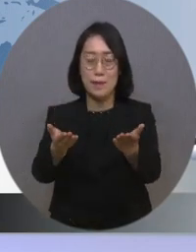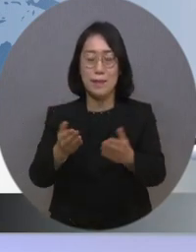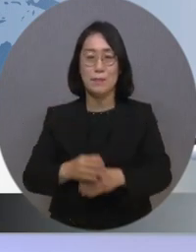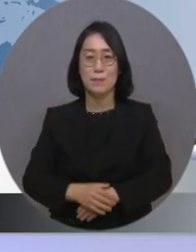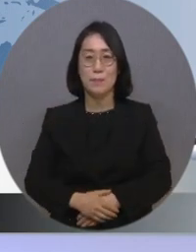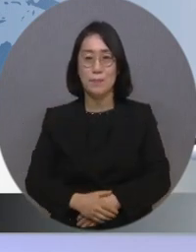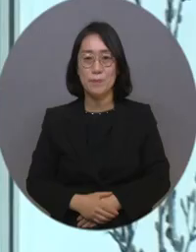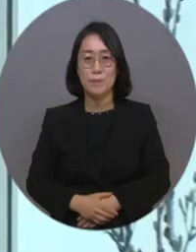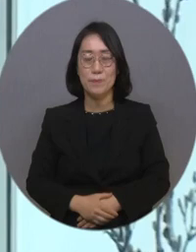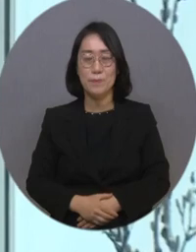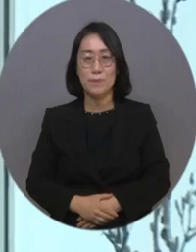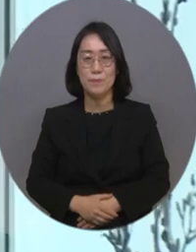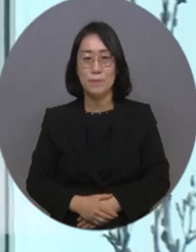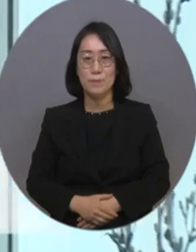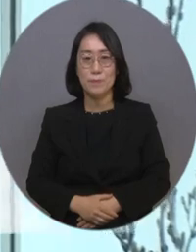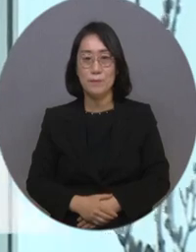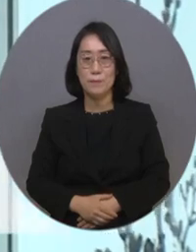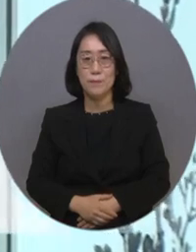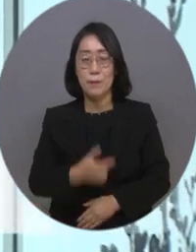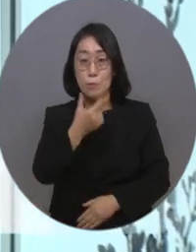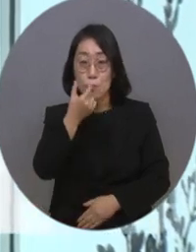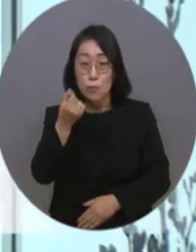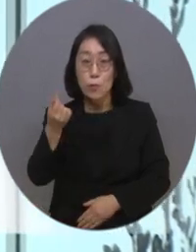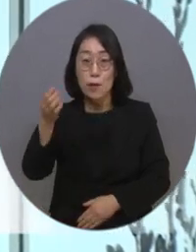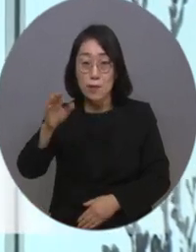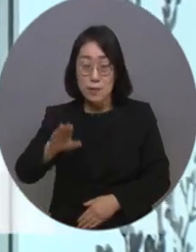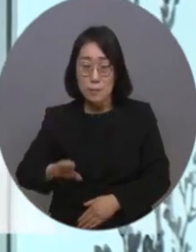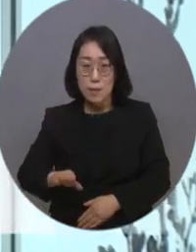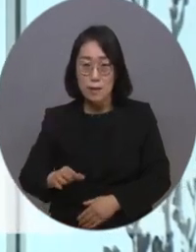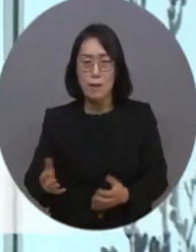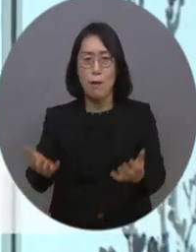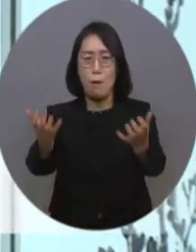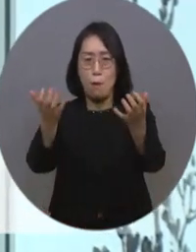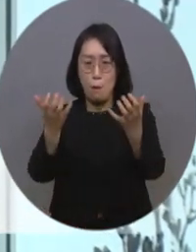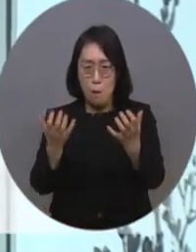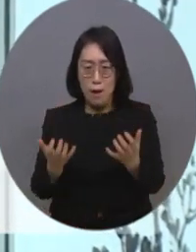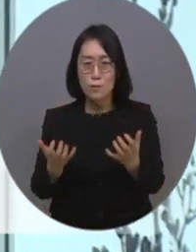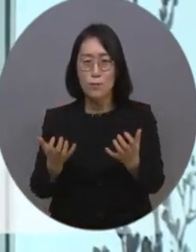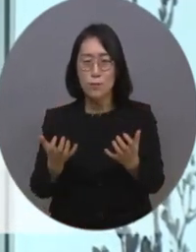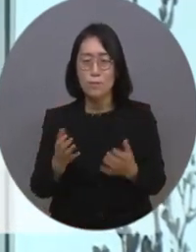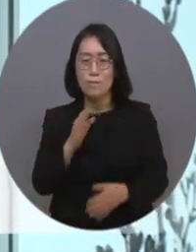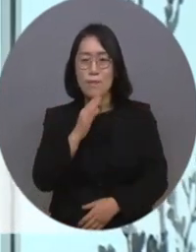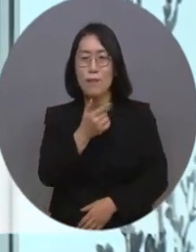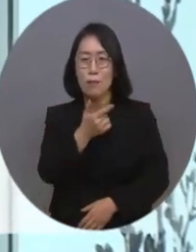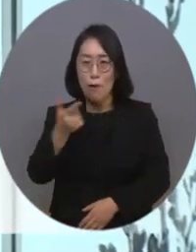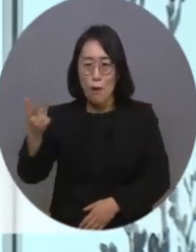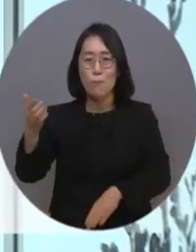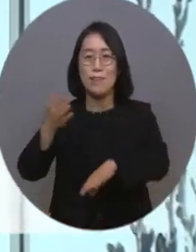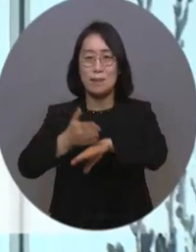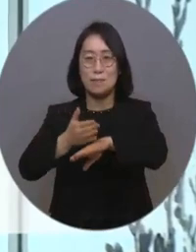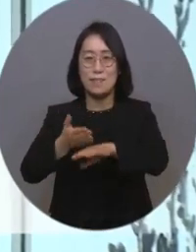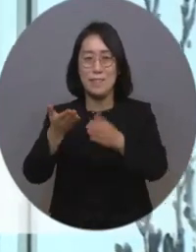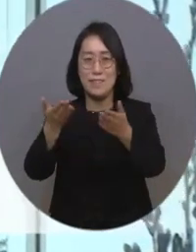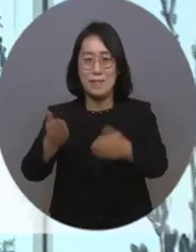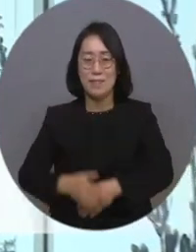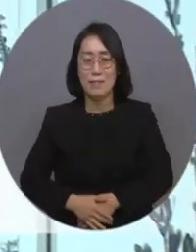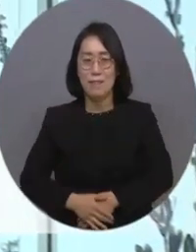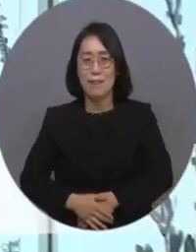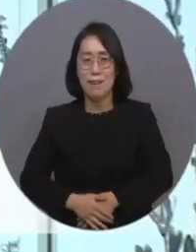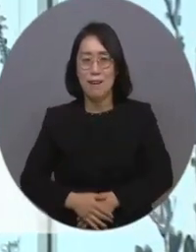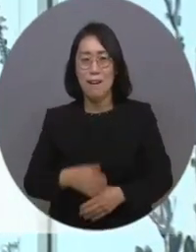다녀왔습니다. 부족한 선수인데 이렇게 와주셔서 너무 감사합니다.